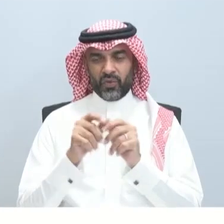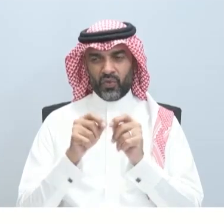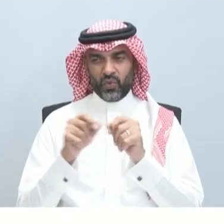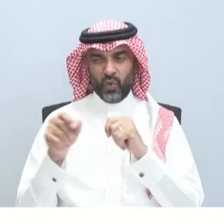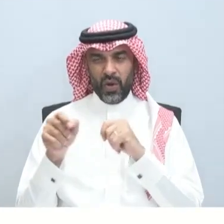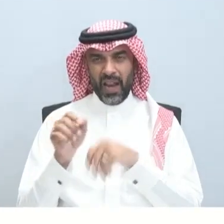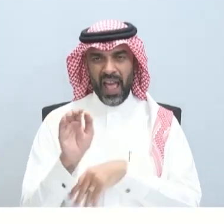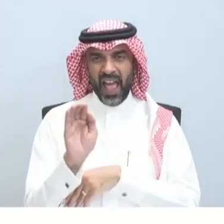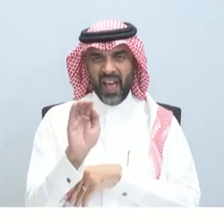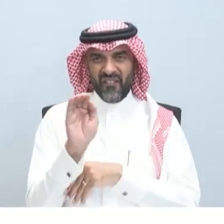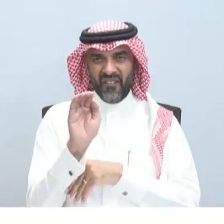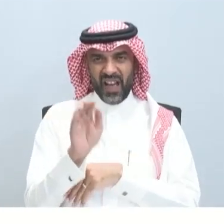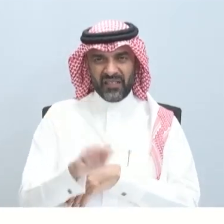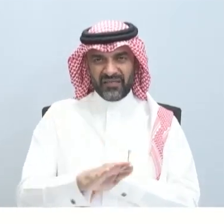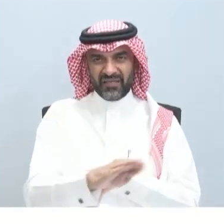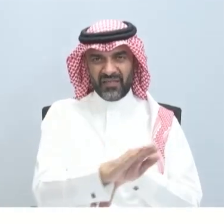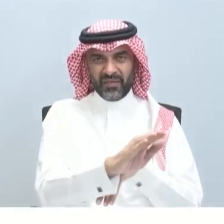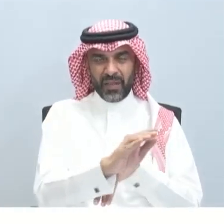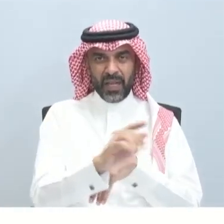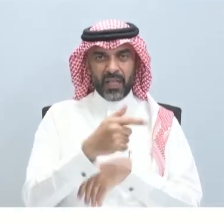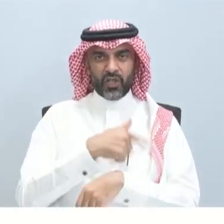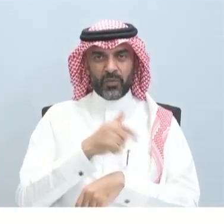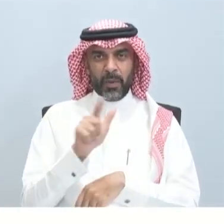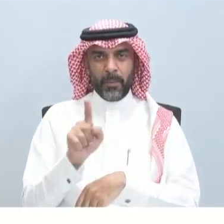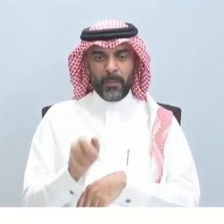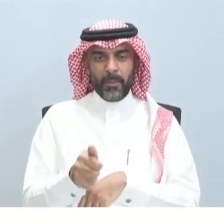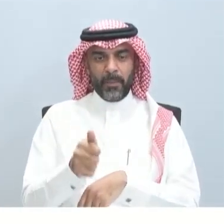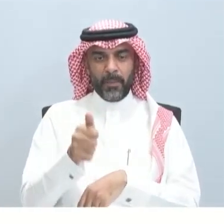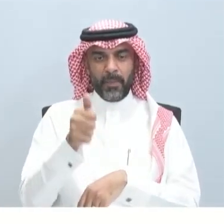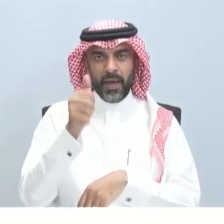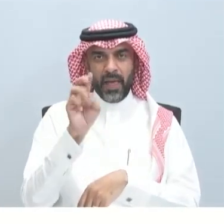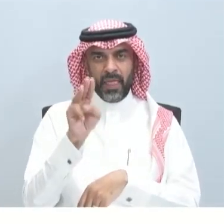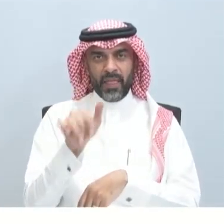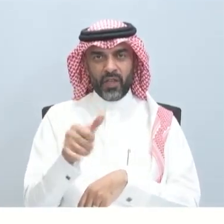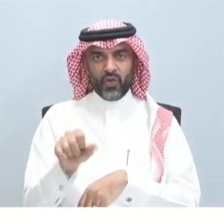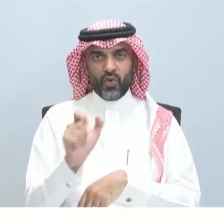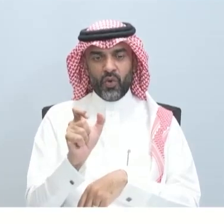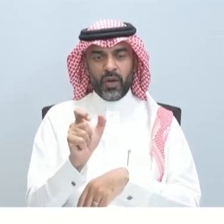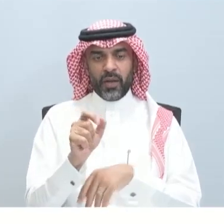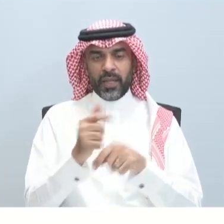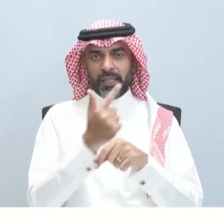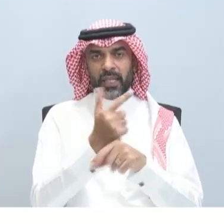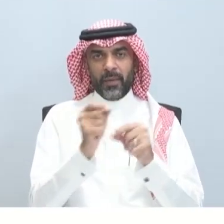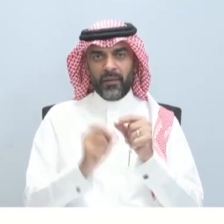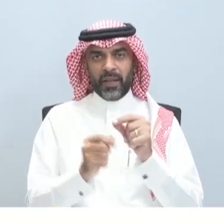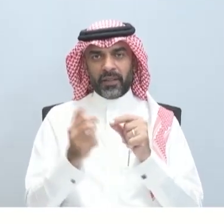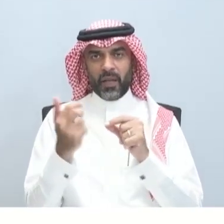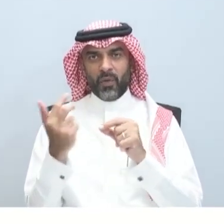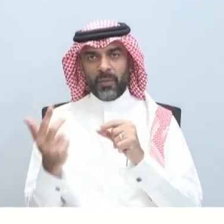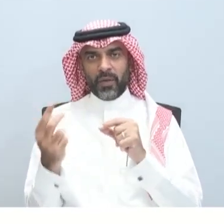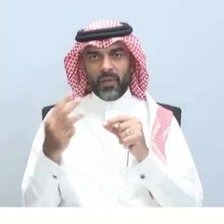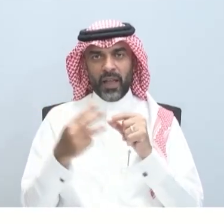طول افعى الباثيون الصخريه سبعه وثمانيه وثلاثون جزءا من مئه متر